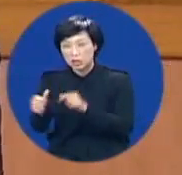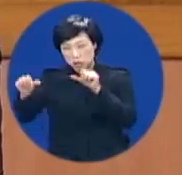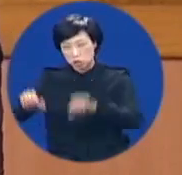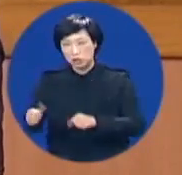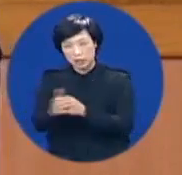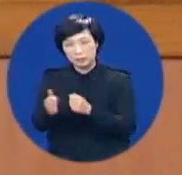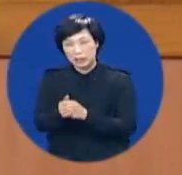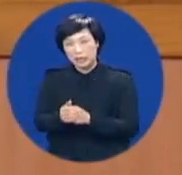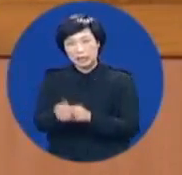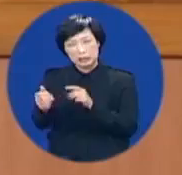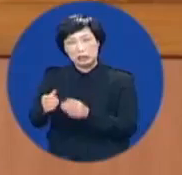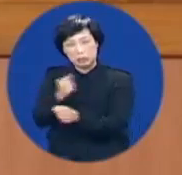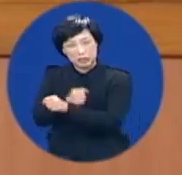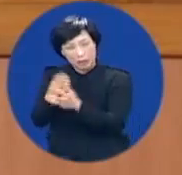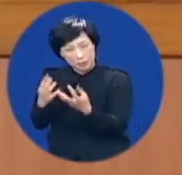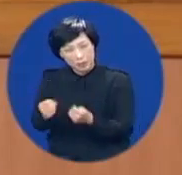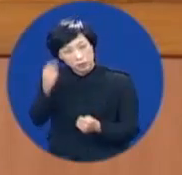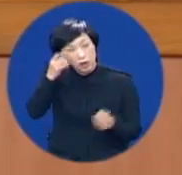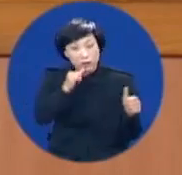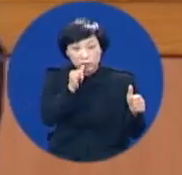알았죠. 딱 죽어서